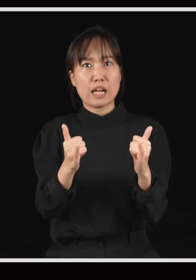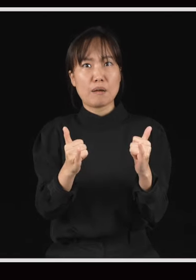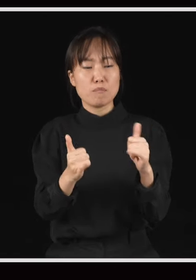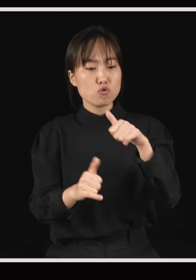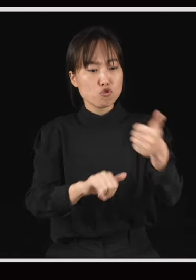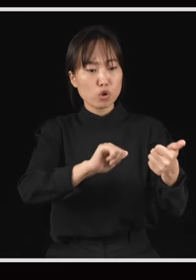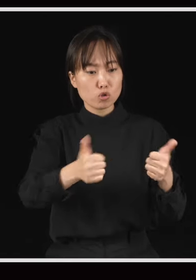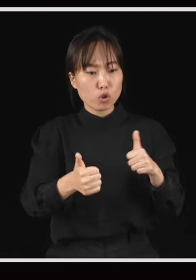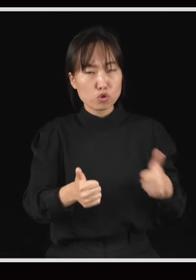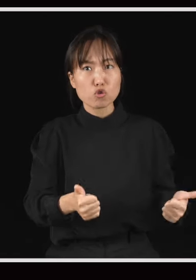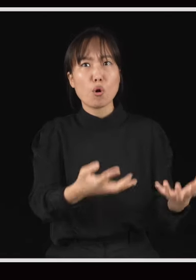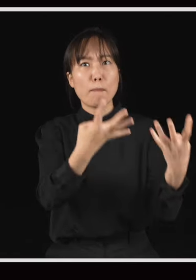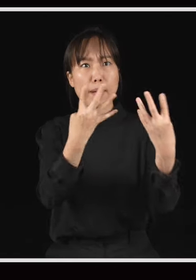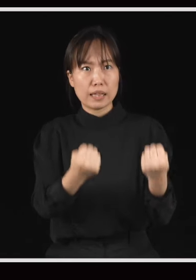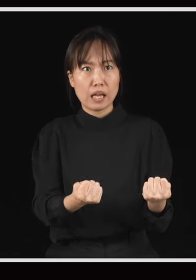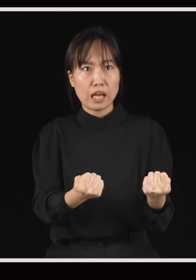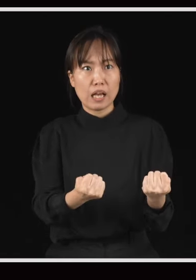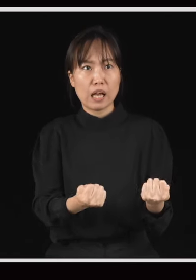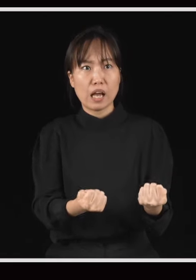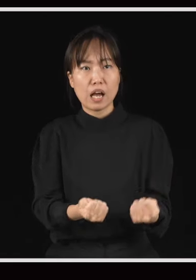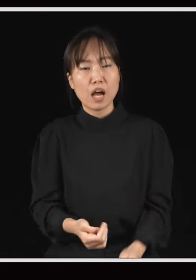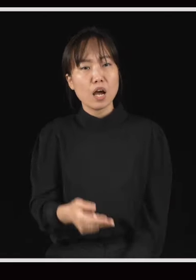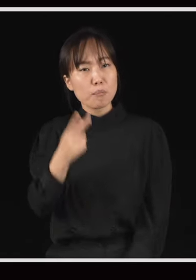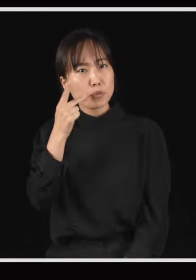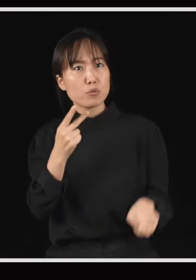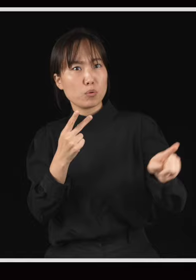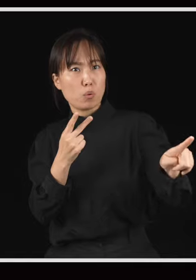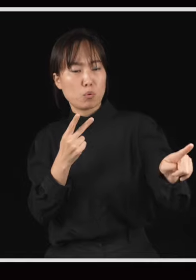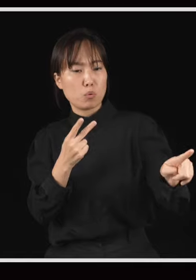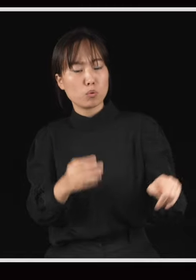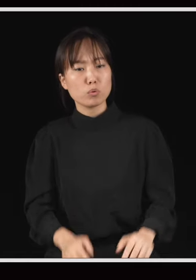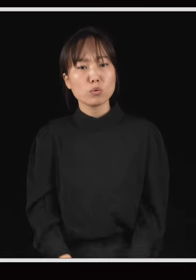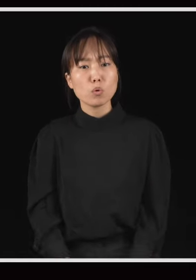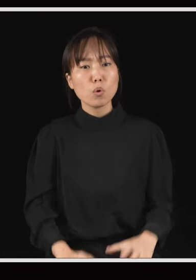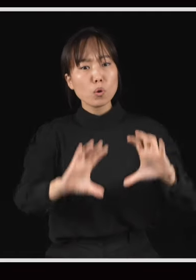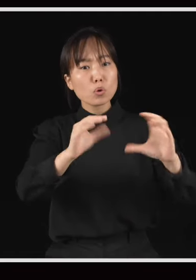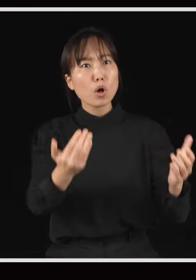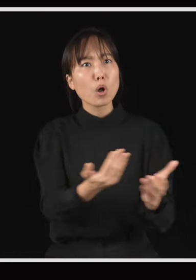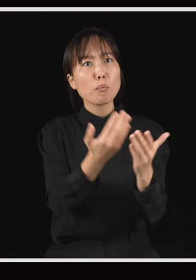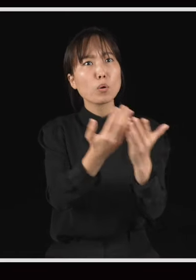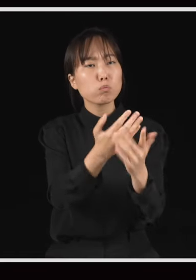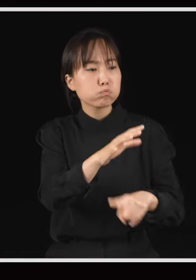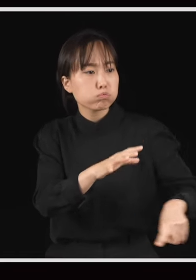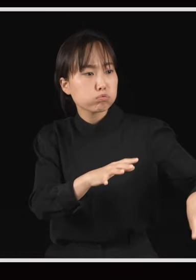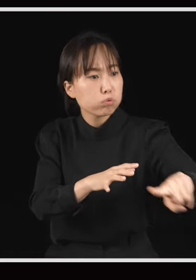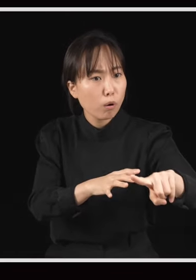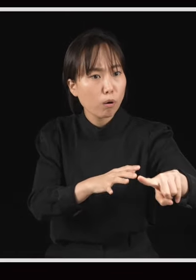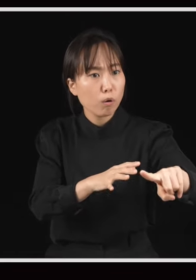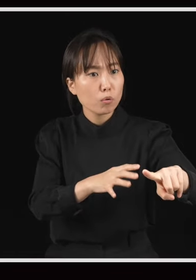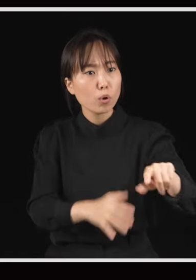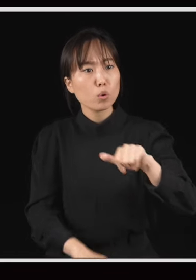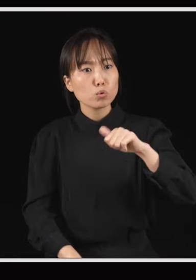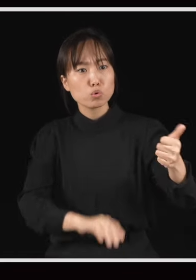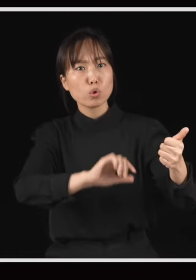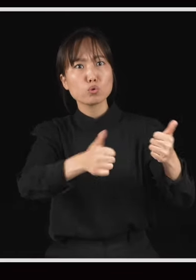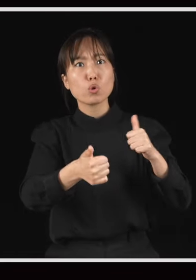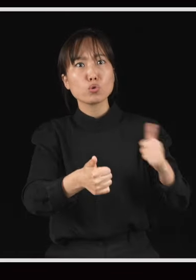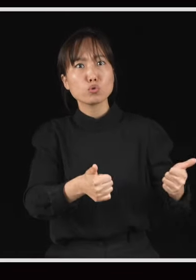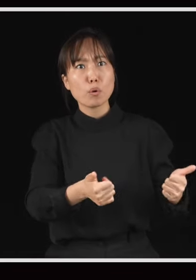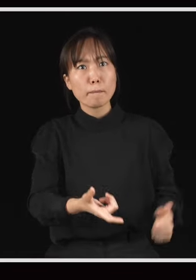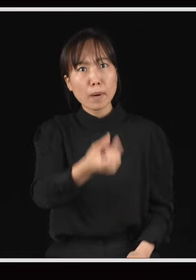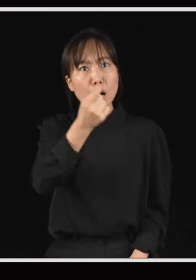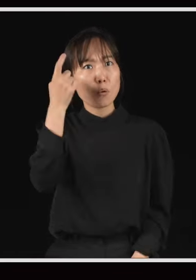젊은 사람의 조기 사망이 굉장히 심하다 그래요. 그러니까 미국에서 최근에 왜 이렇게 우리나라는 선진국 중에